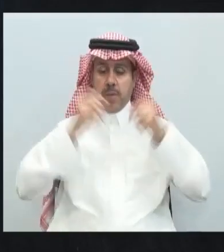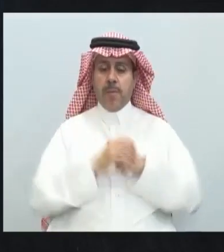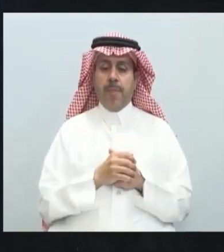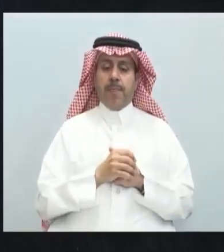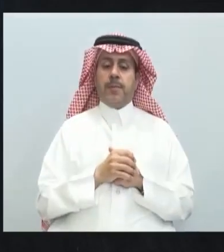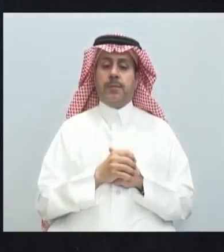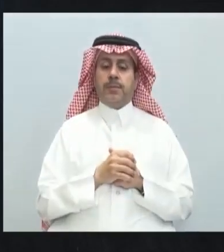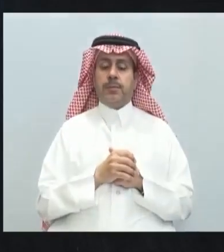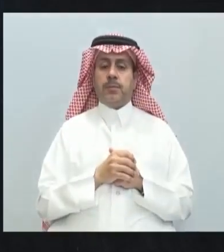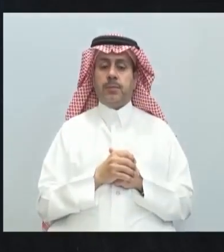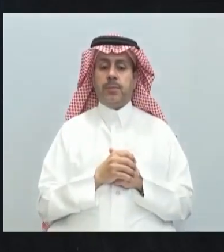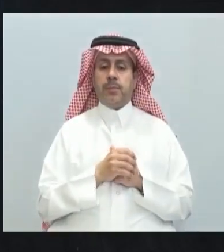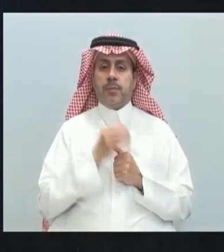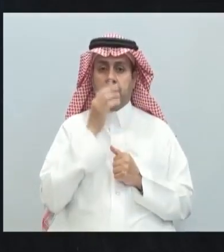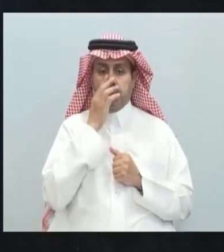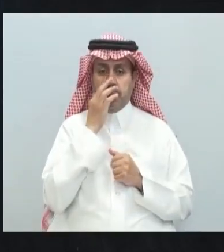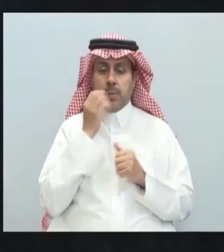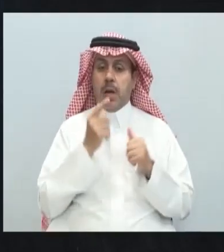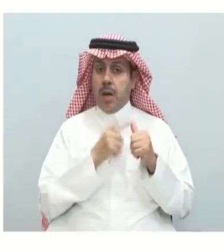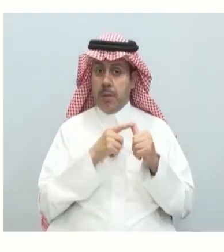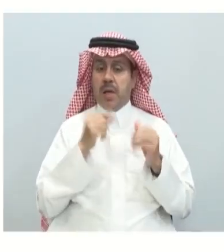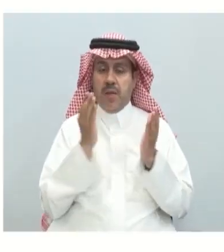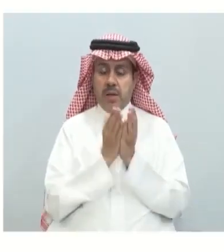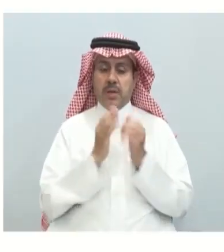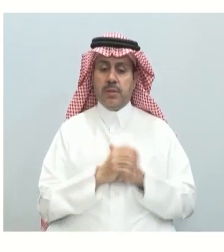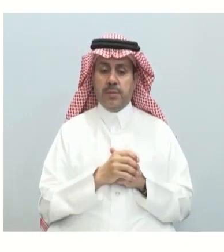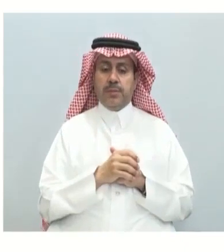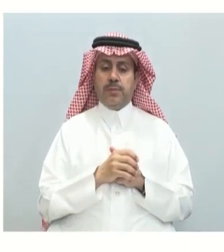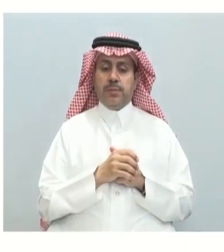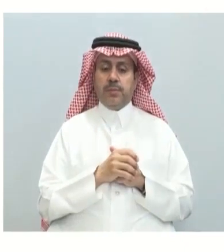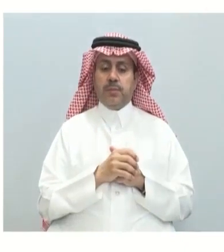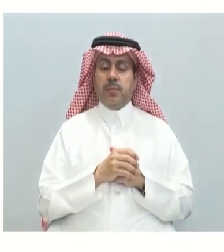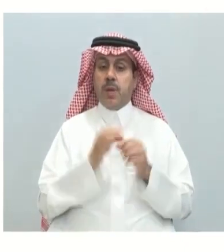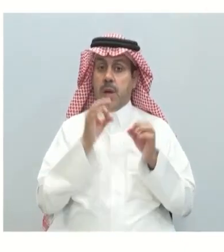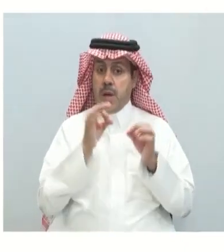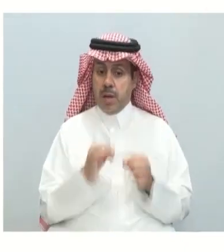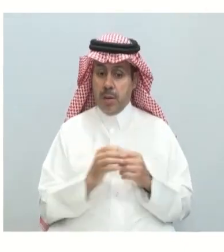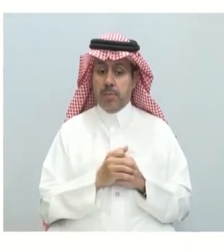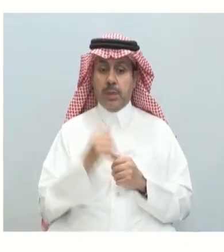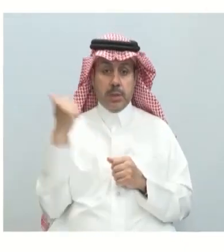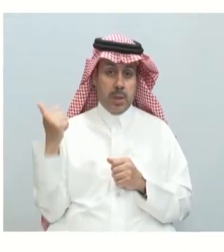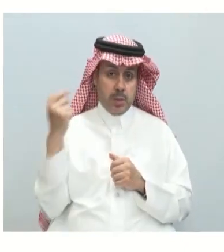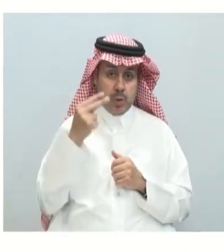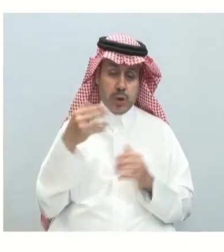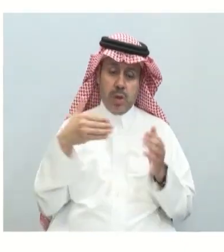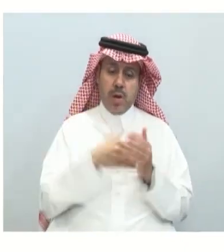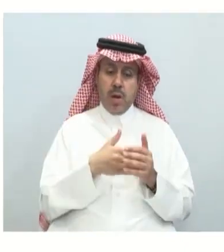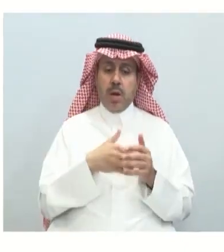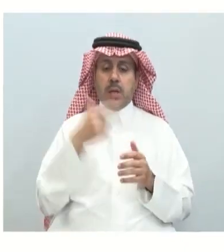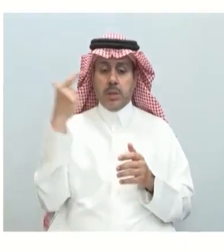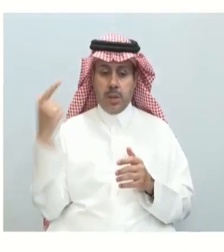بركه الله ايها الطلاب والطالبات نبدا درسنا هذا عندنا الايه ال 26 حتى